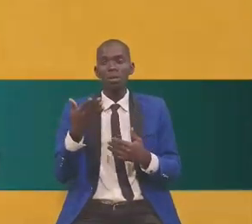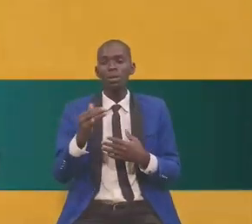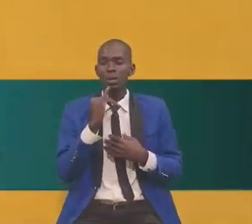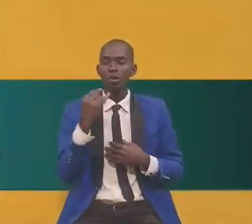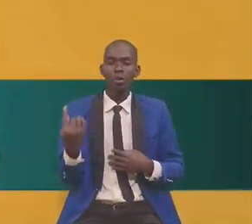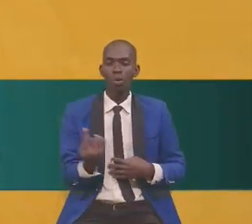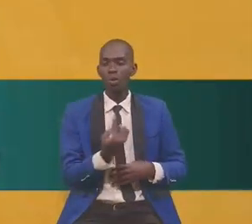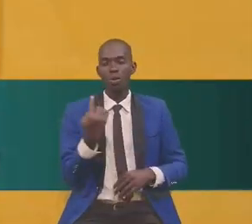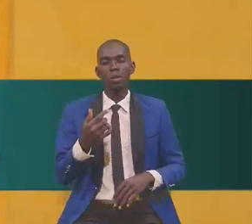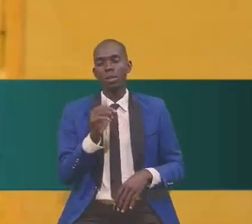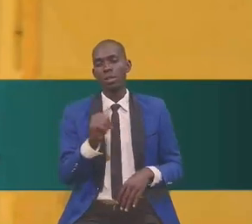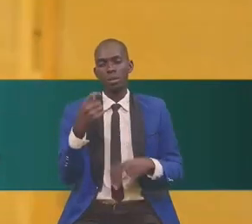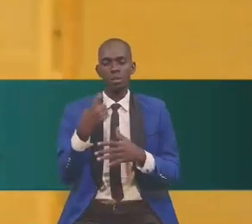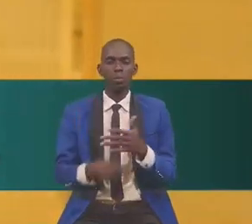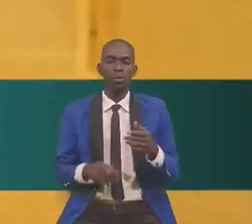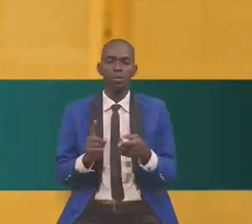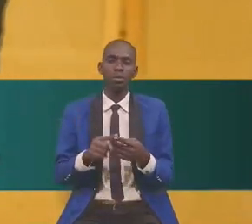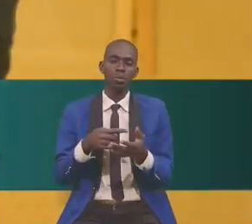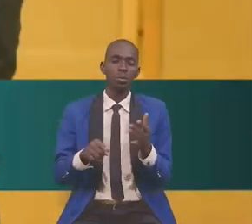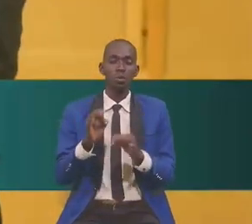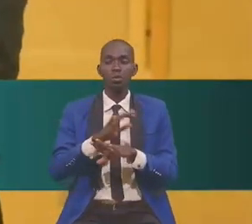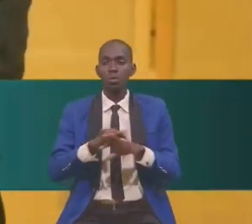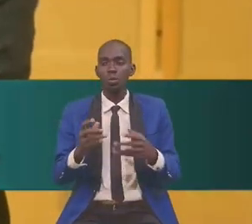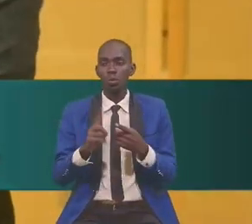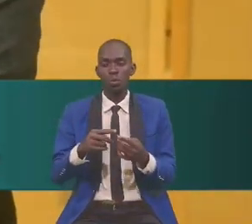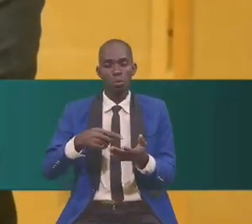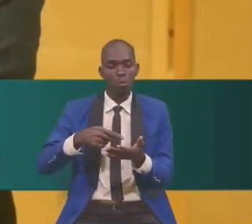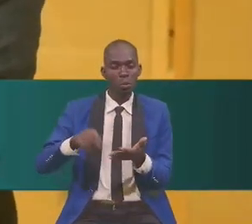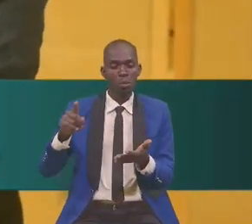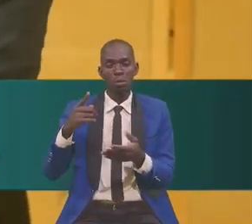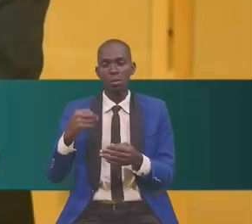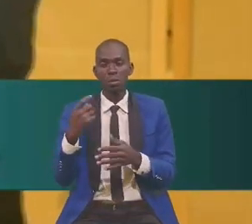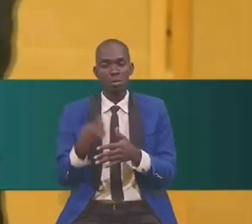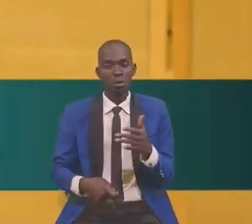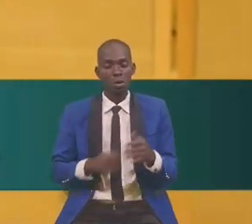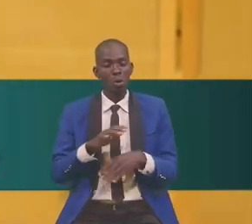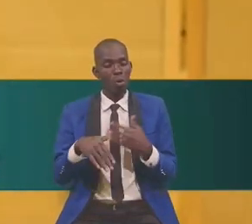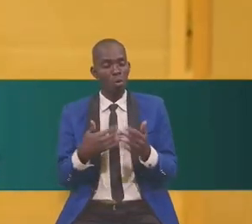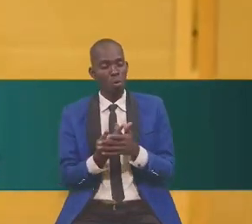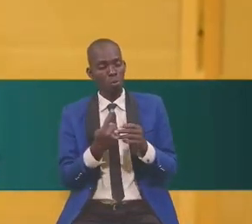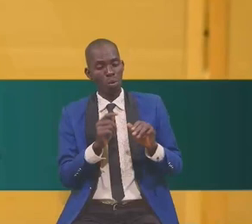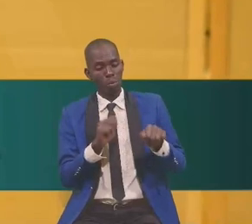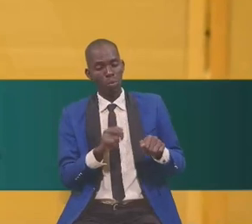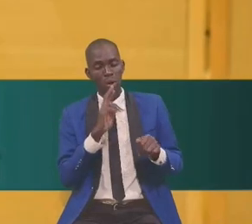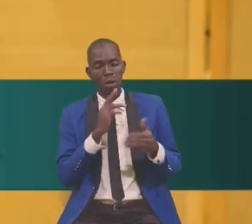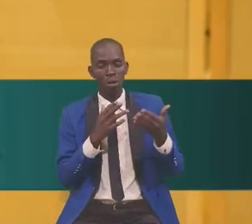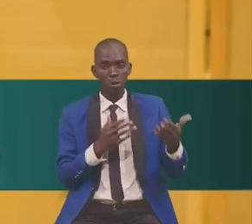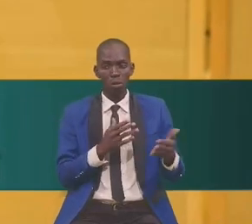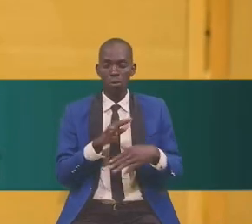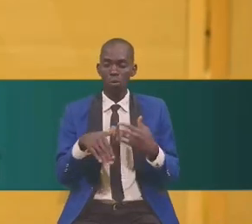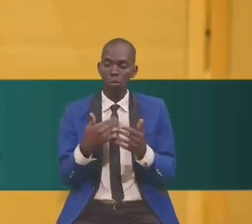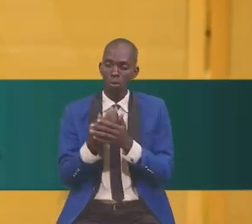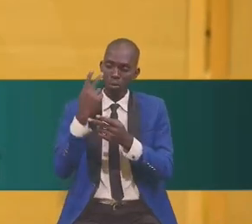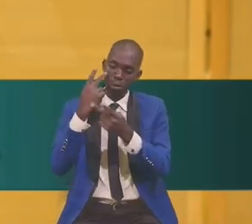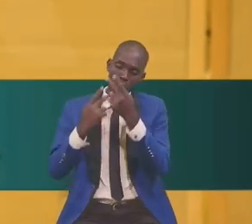pas payer le prix, toutes les possibilités qui sont là et toutes les prophéties sont là et l'appel